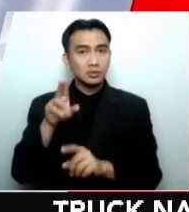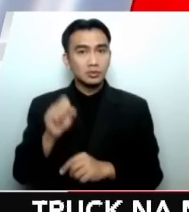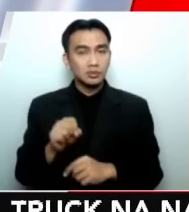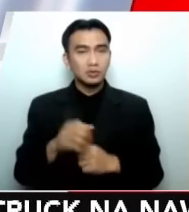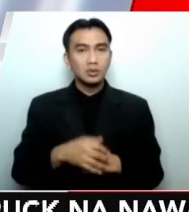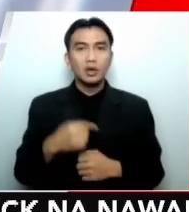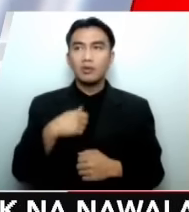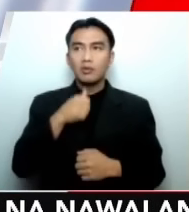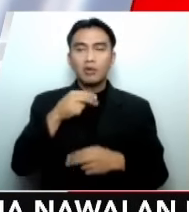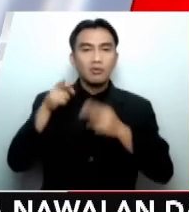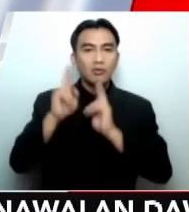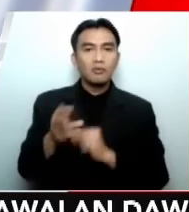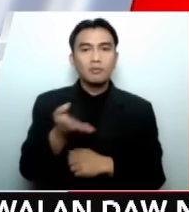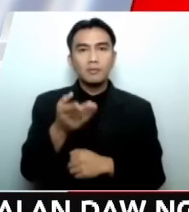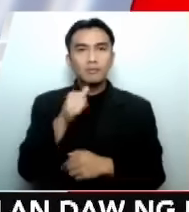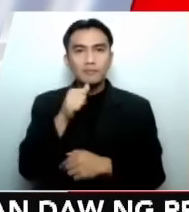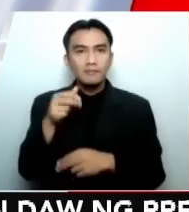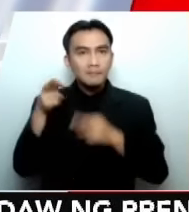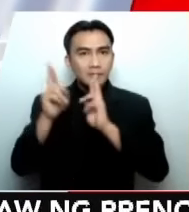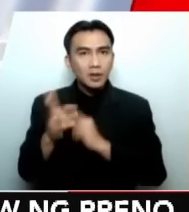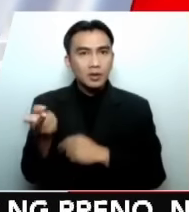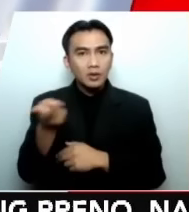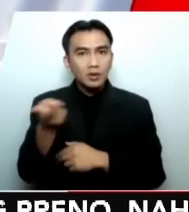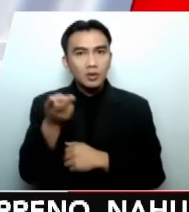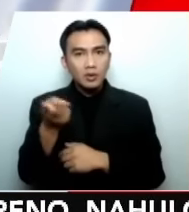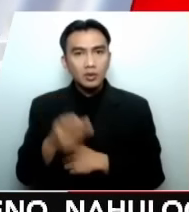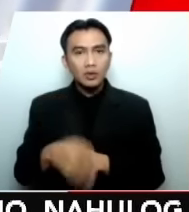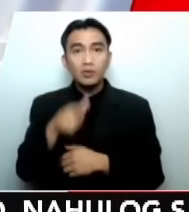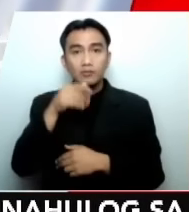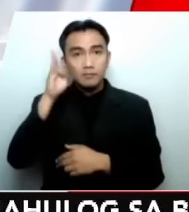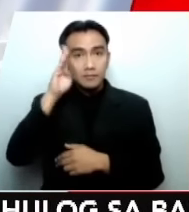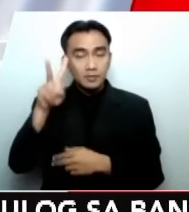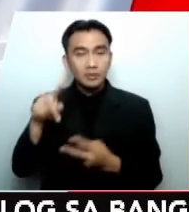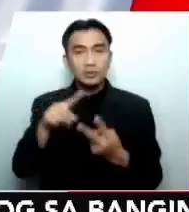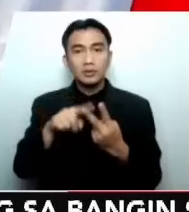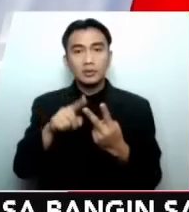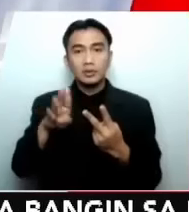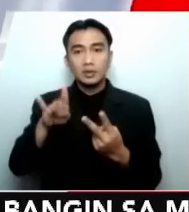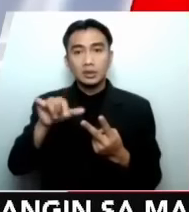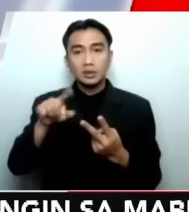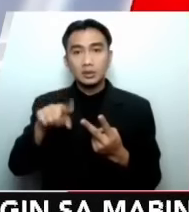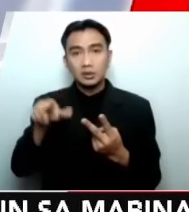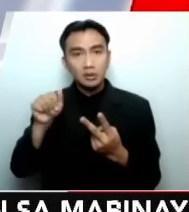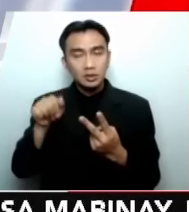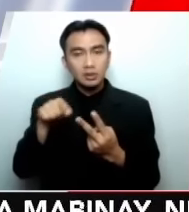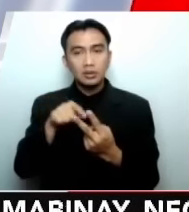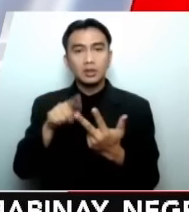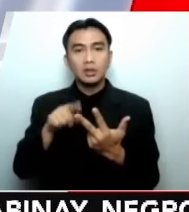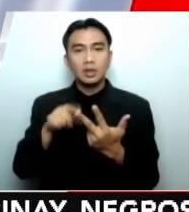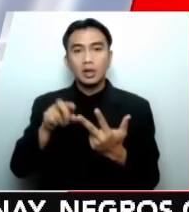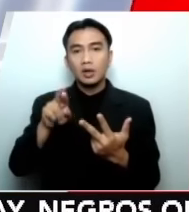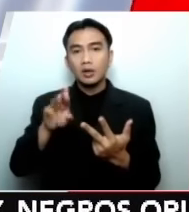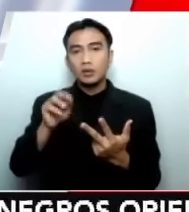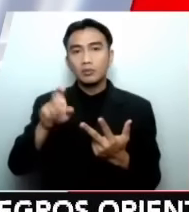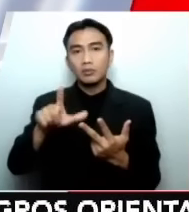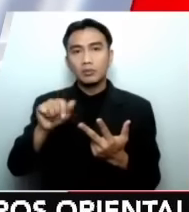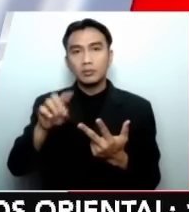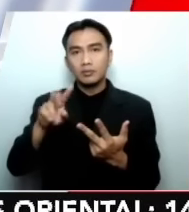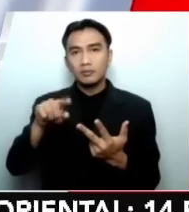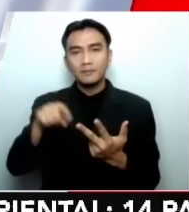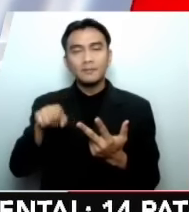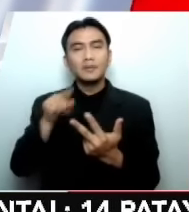will not respect you. Bongbong Marcos, Liza Marcos, Martin Romualdez, bumaba na kayo sa